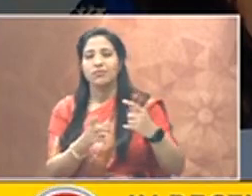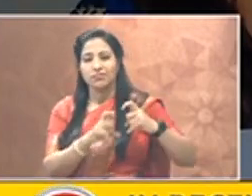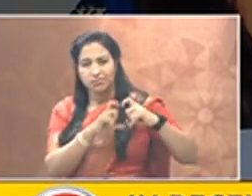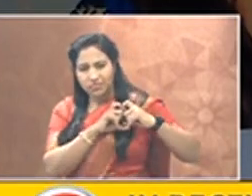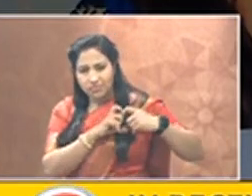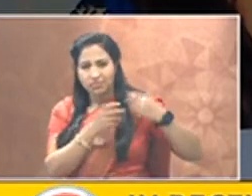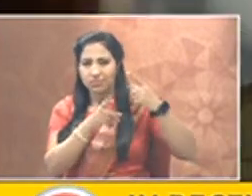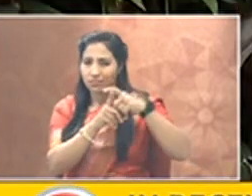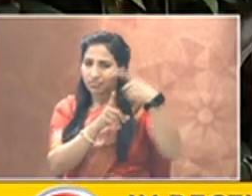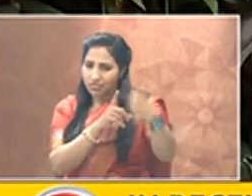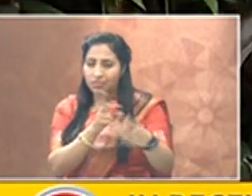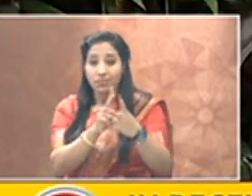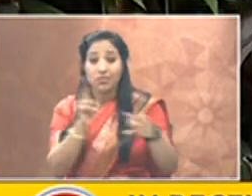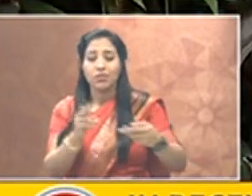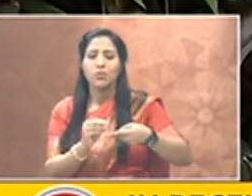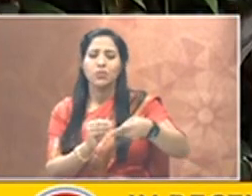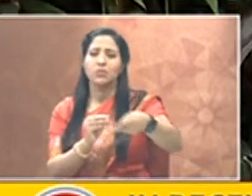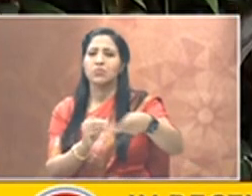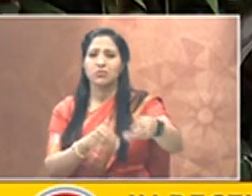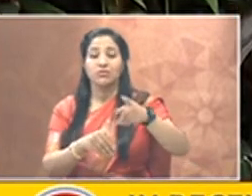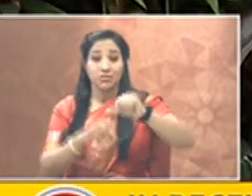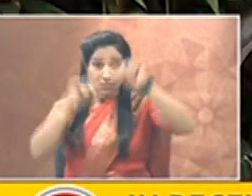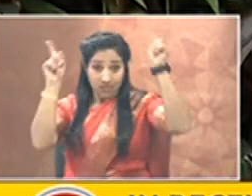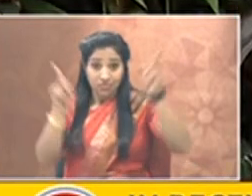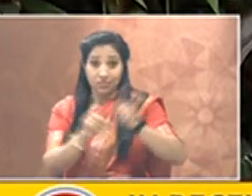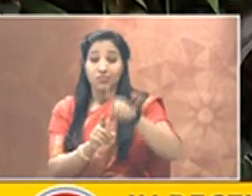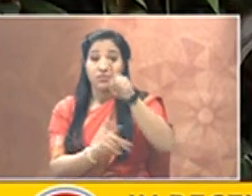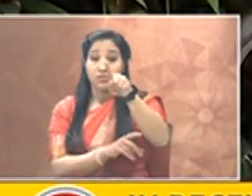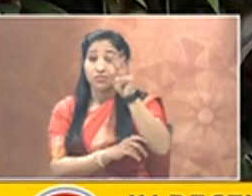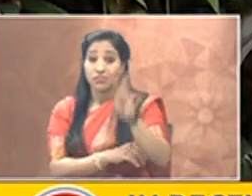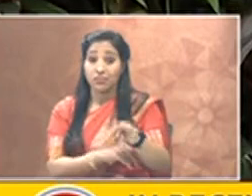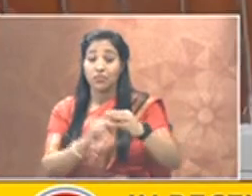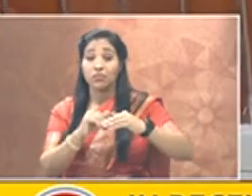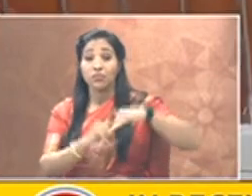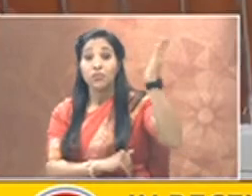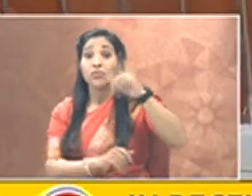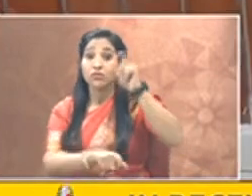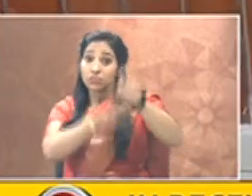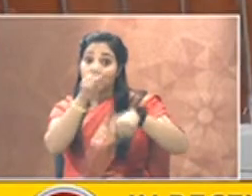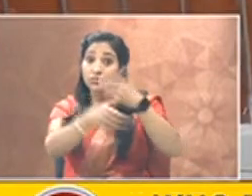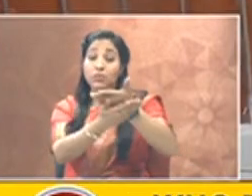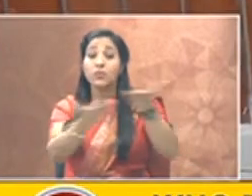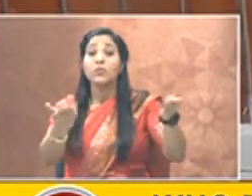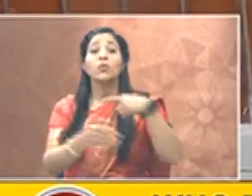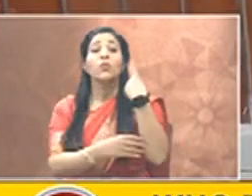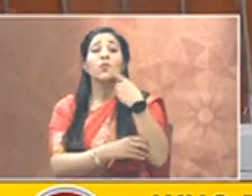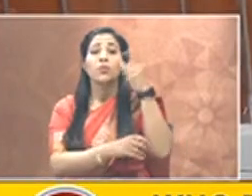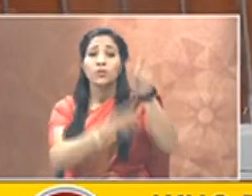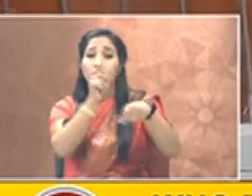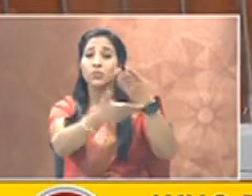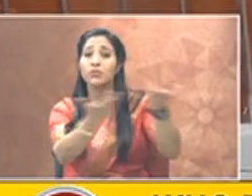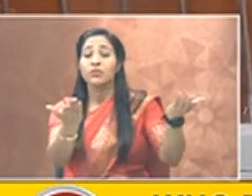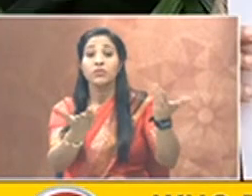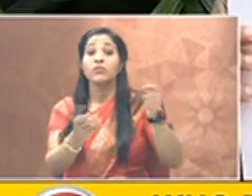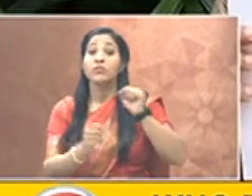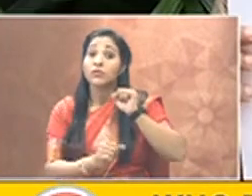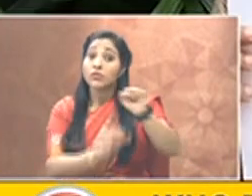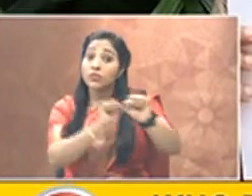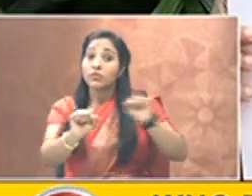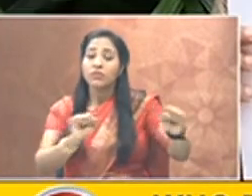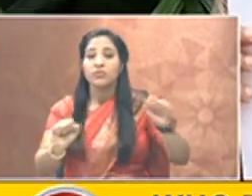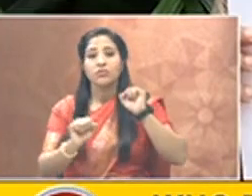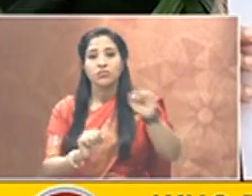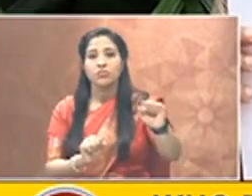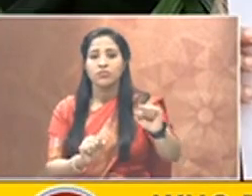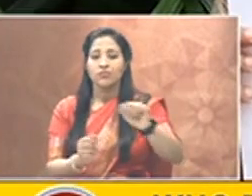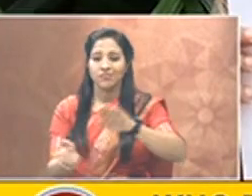में देश में 1000 से अधिक लोग ऐसे रहे हैं जिन्होंने